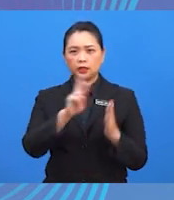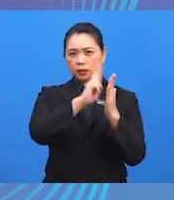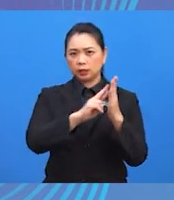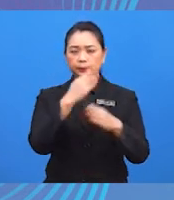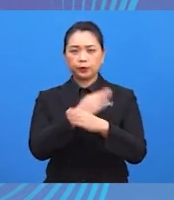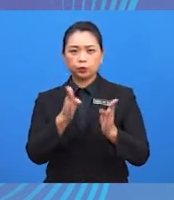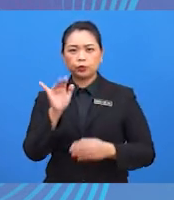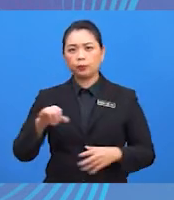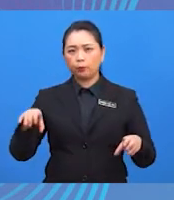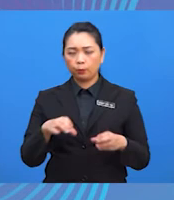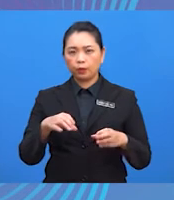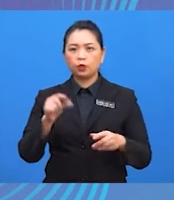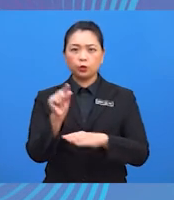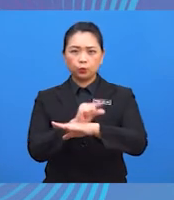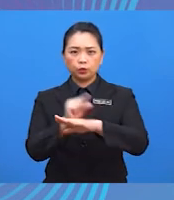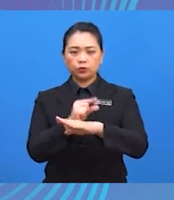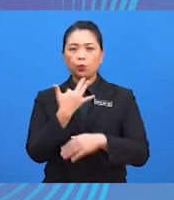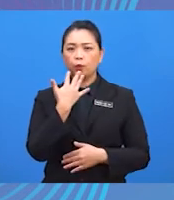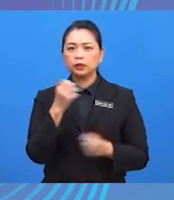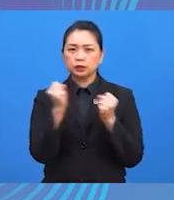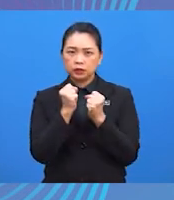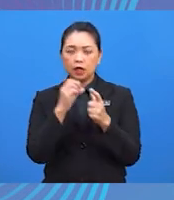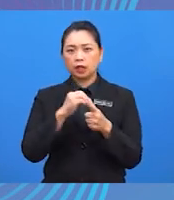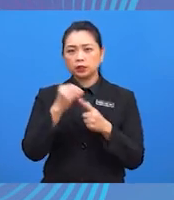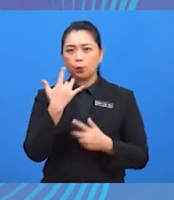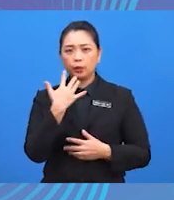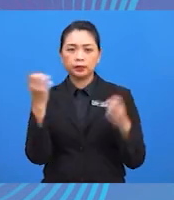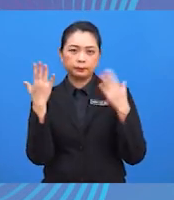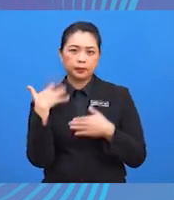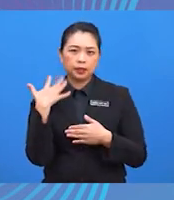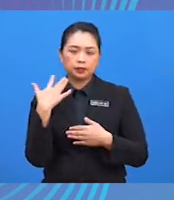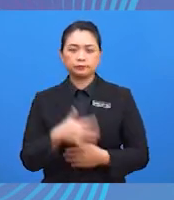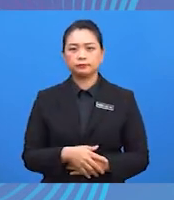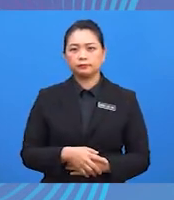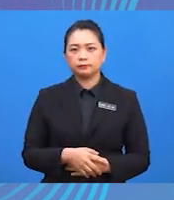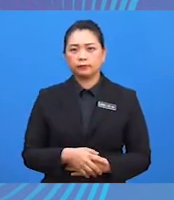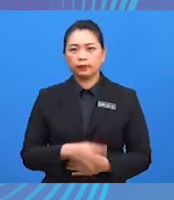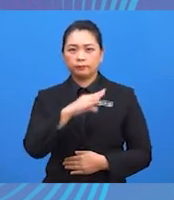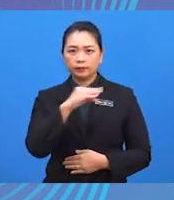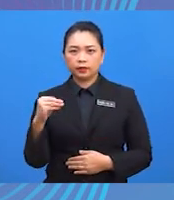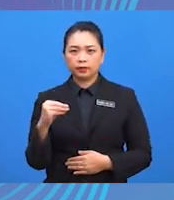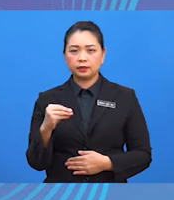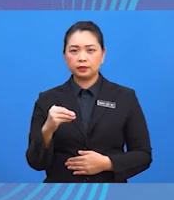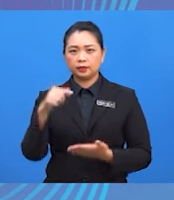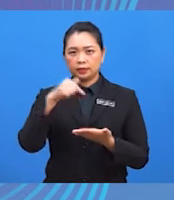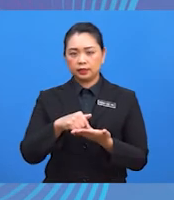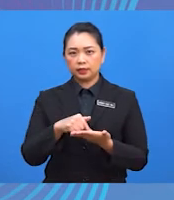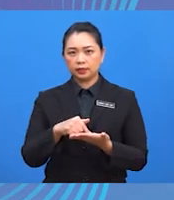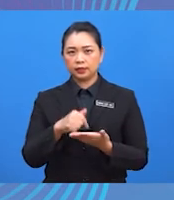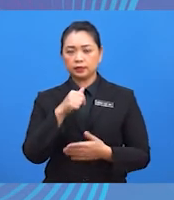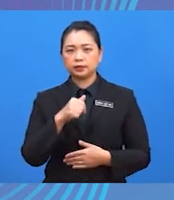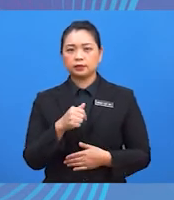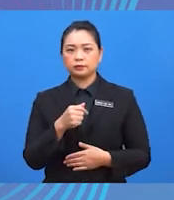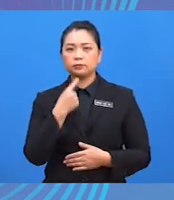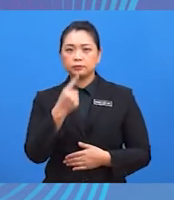yang sejuk ataupun warna yang panas? Dan ini pesanan terakhir saya kepada semua. Kita